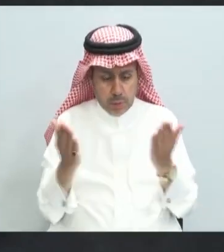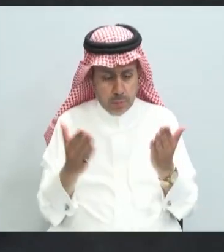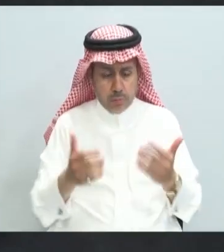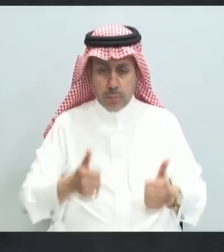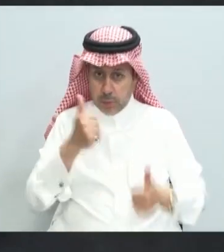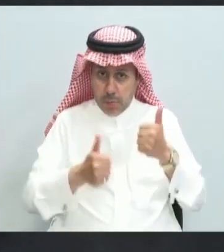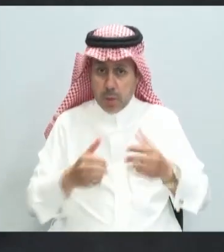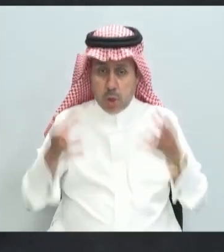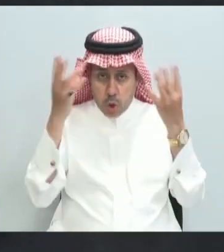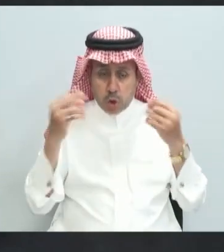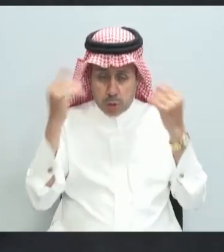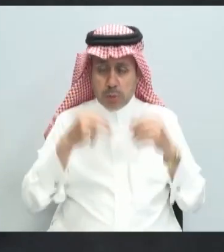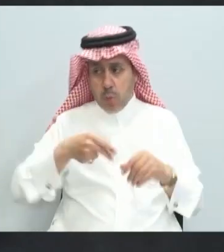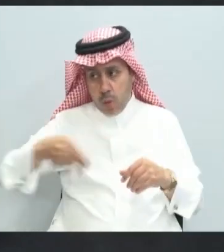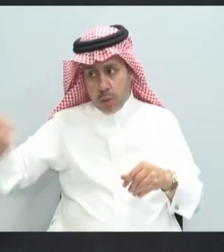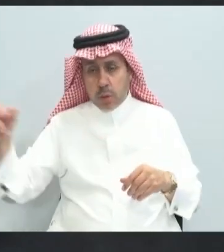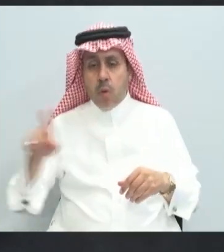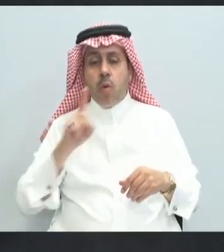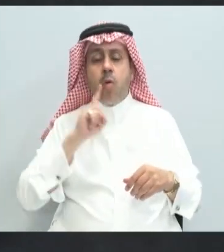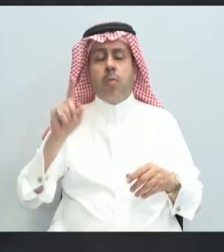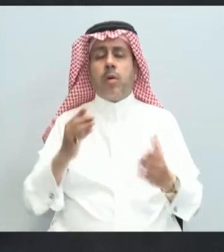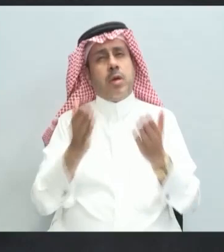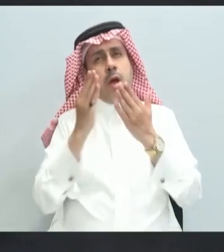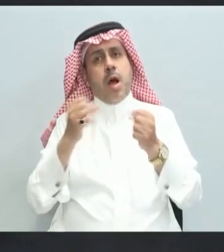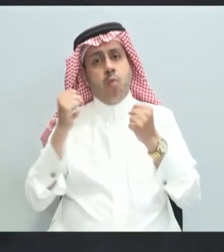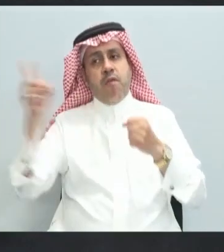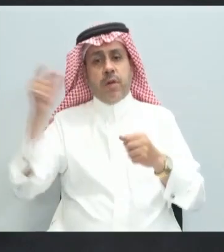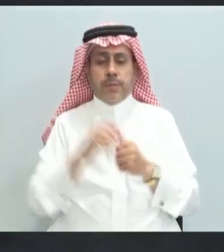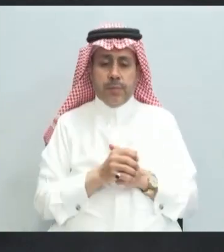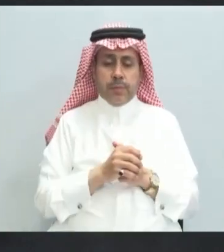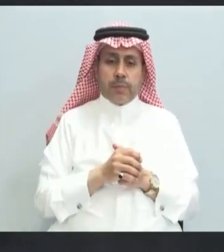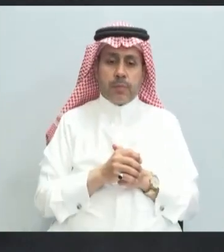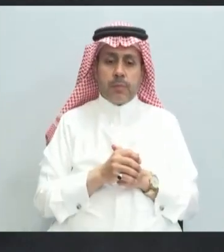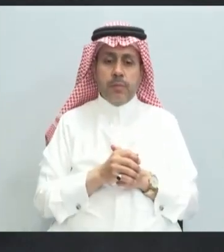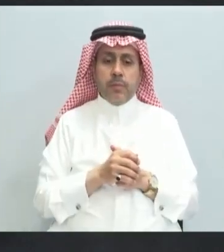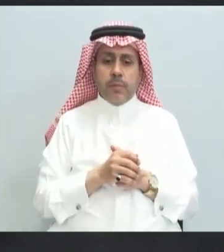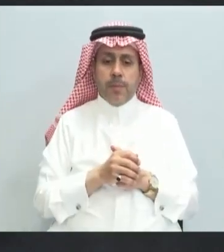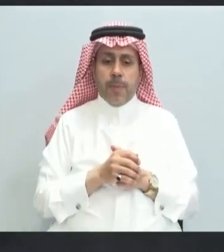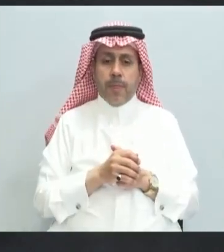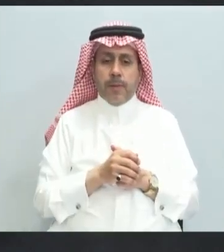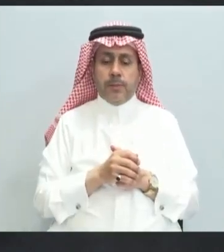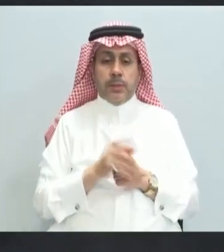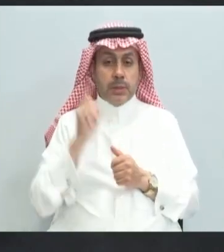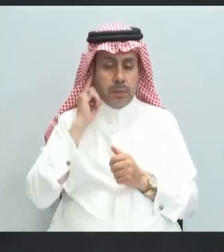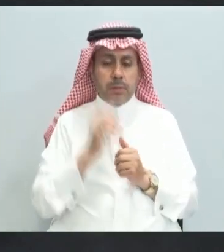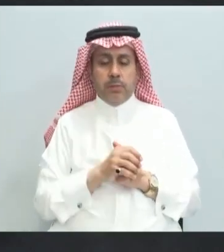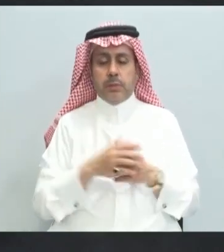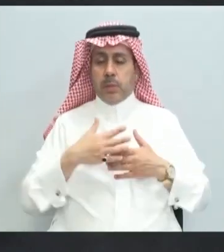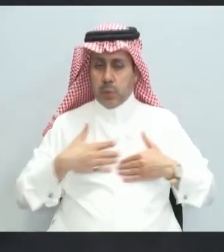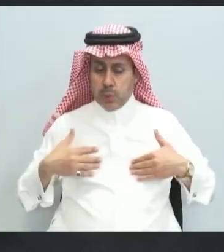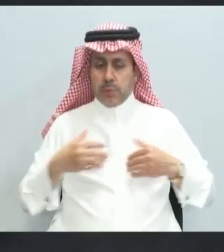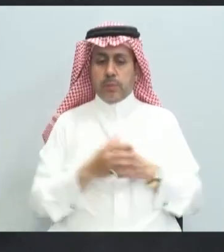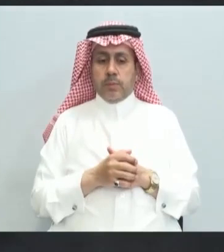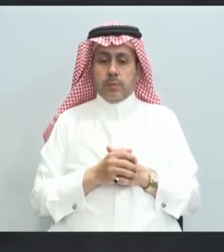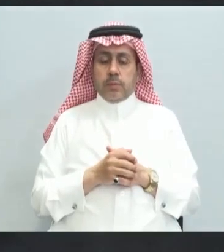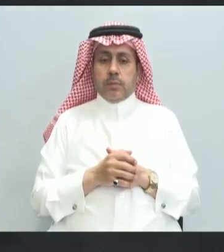على الاختبار، لكن وهو خارج سمع دعوات والدته، سمع دعوات والده، ووالدك